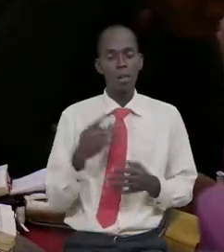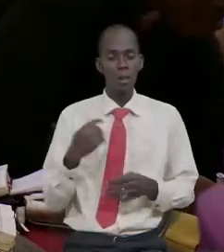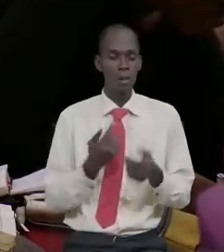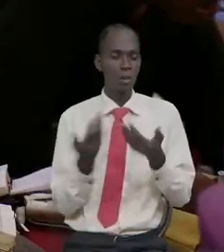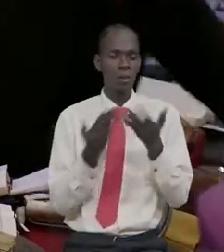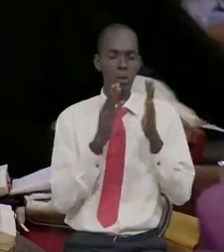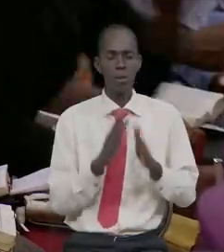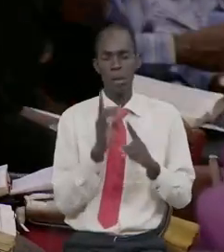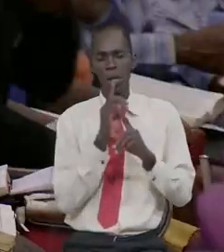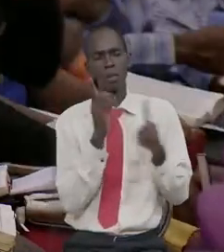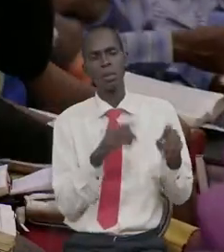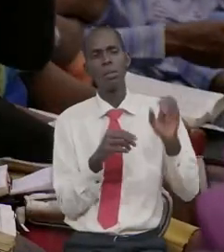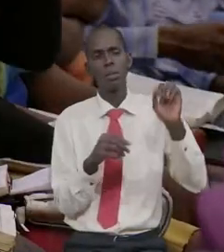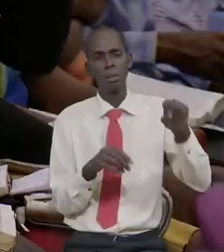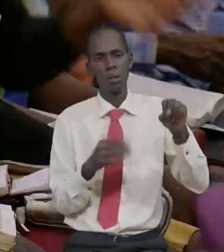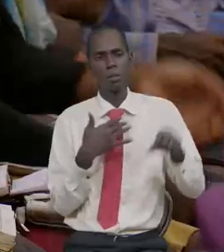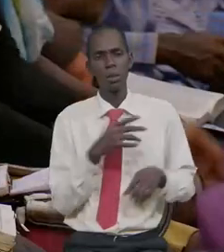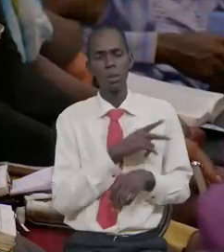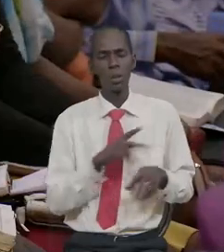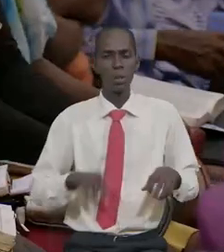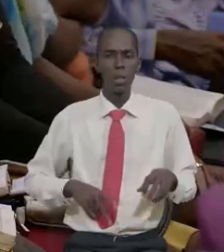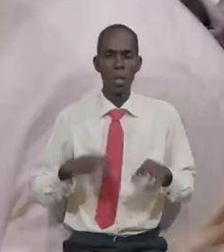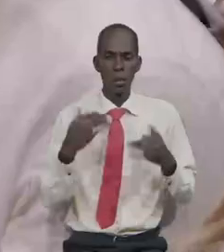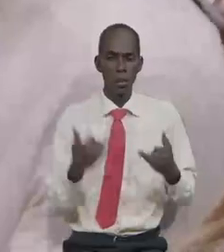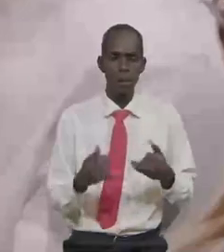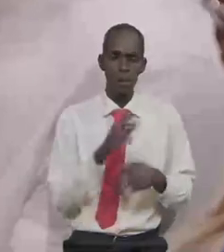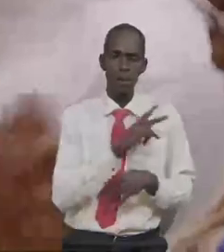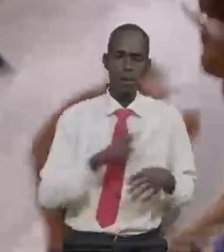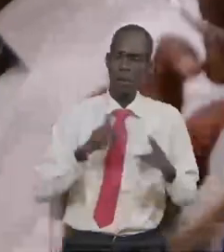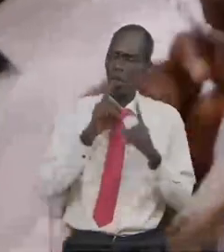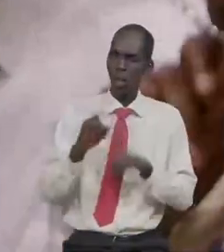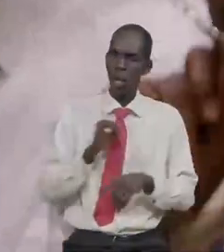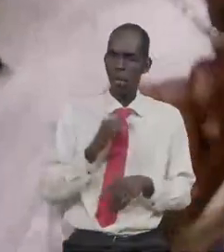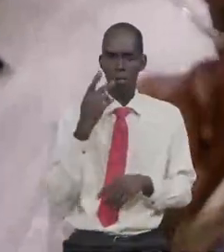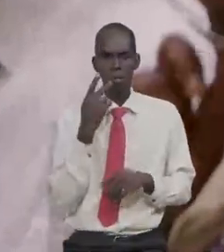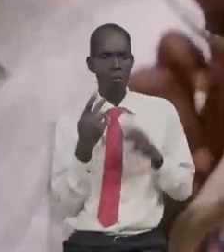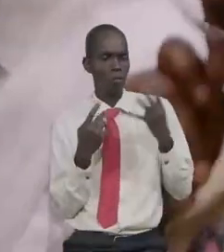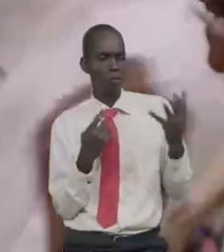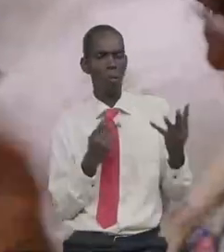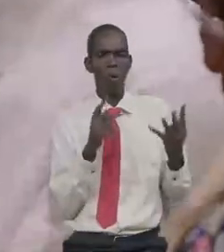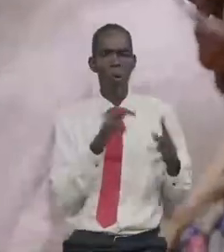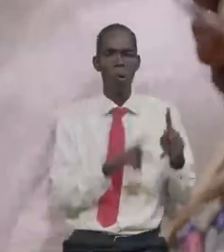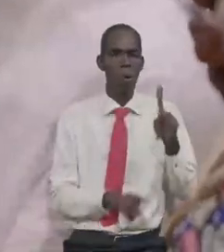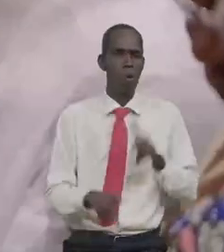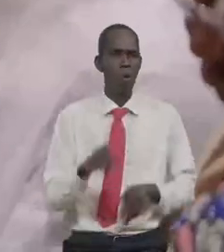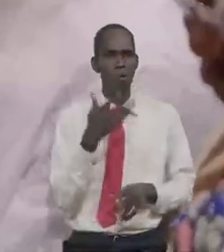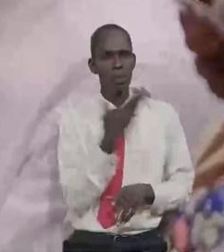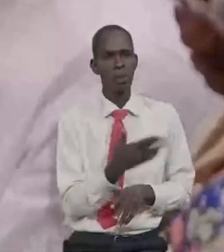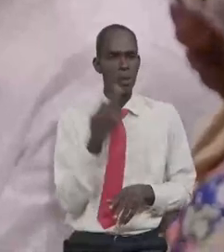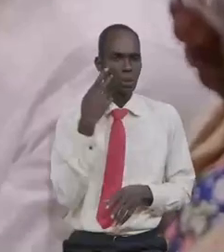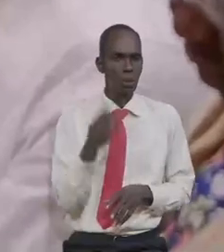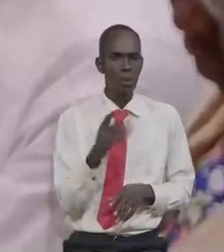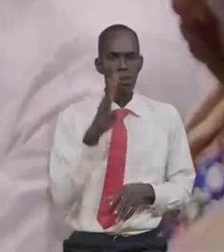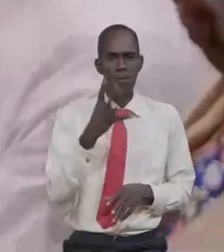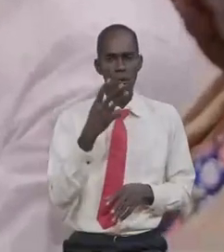il reprit et dit, eh bien, je vois quatre hommes sans lien qui marchent au milieu du feu et qui n'ont point